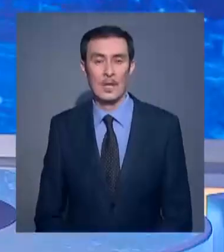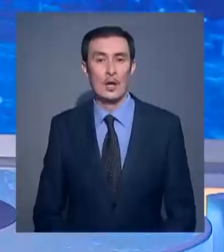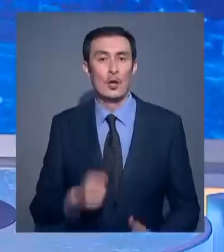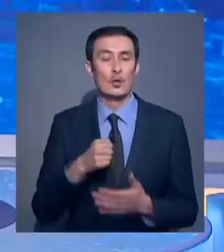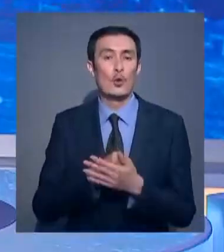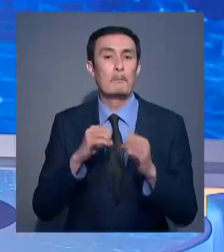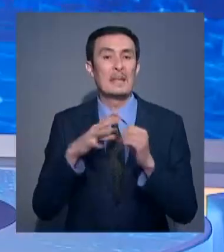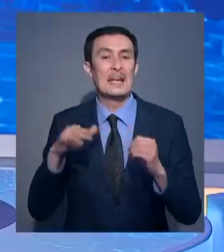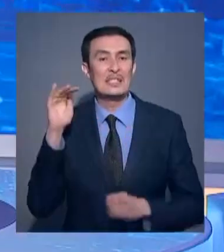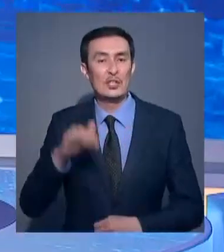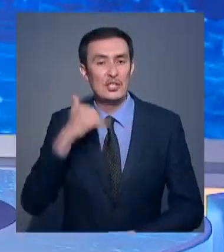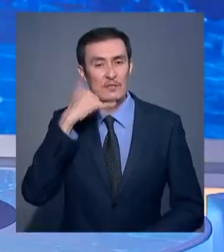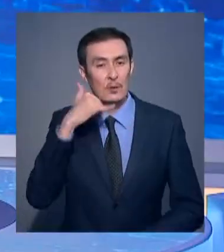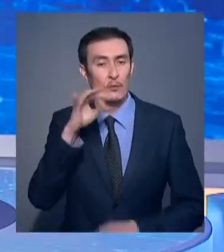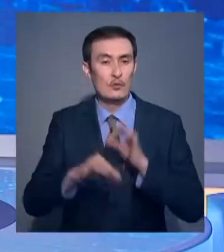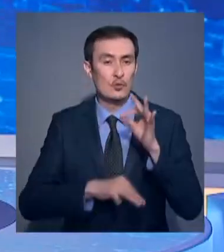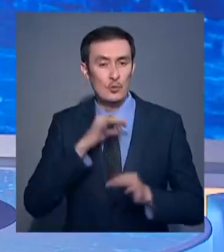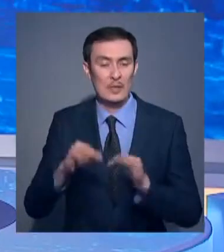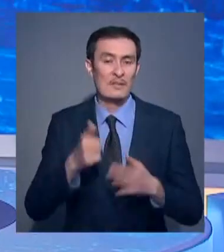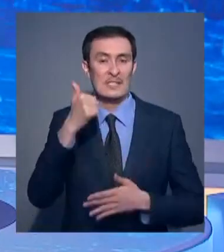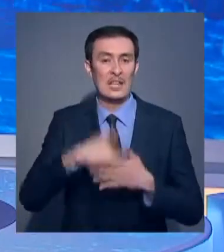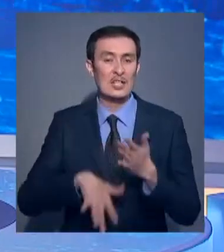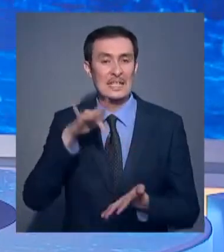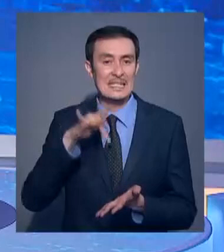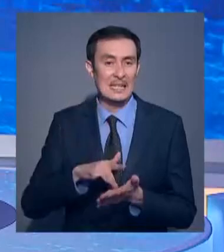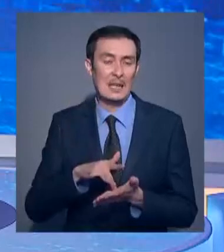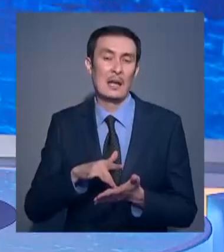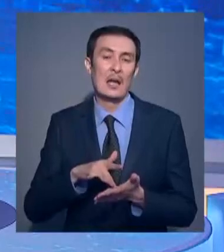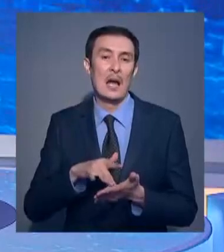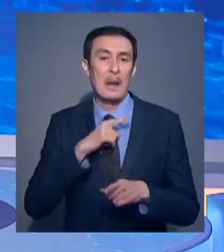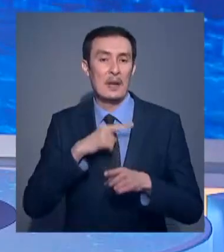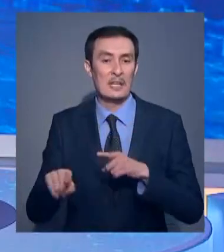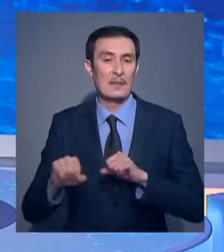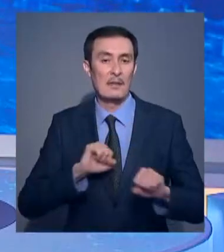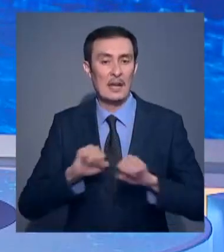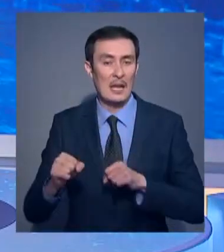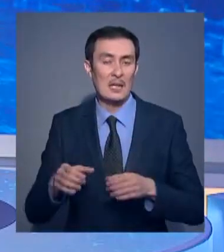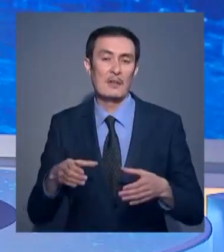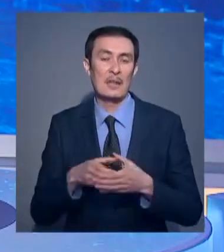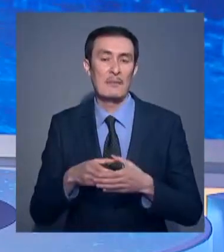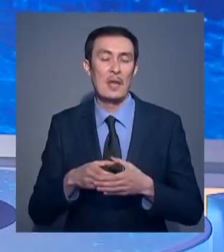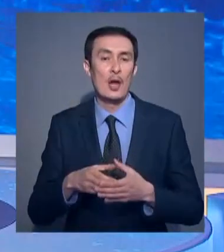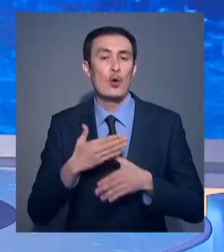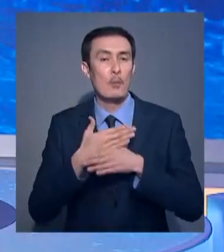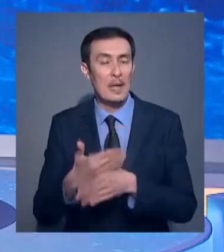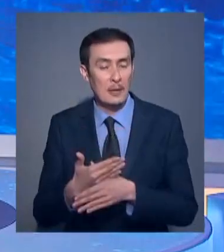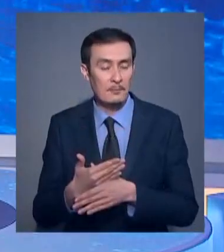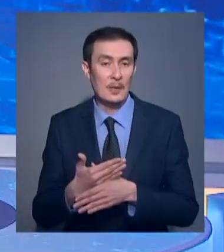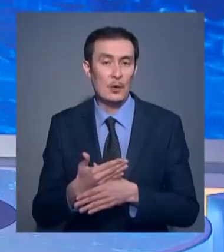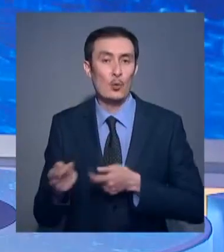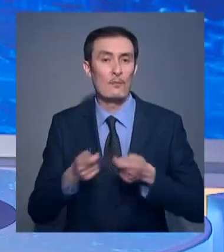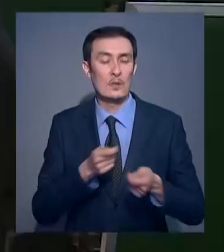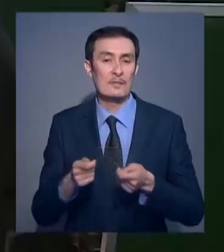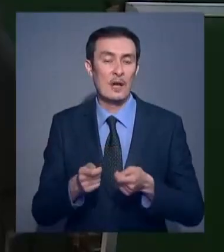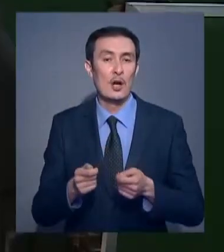До 15 тысяч звонков в сутки поступает в эти дни в столичный центр мониторинга и оперативного реагирования Айкумик.